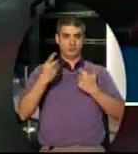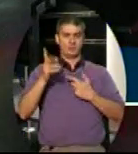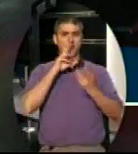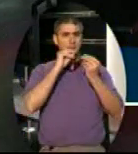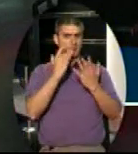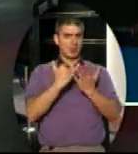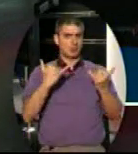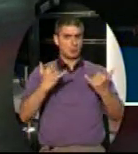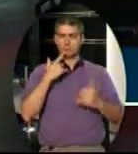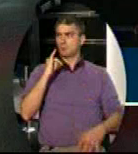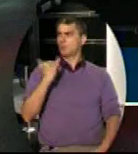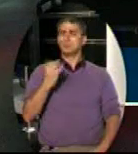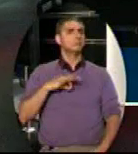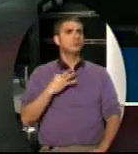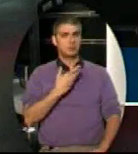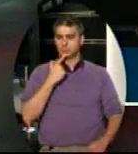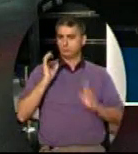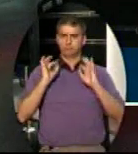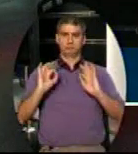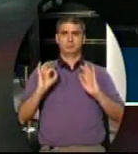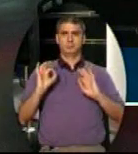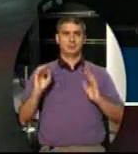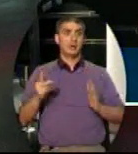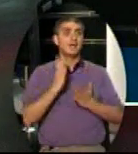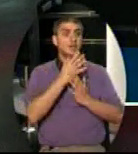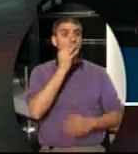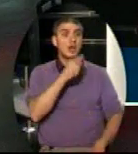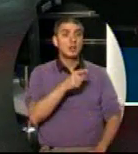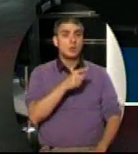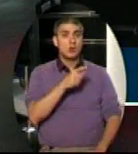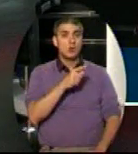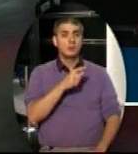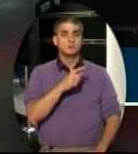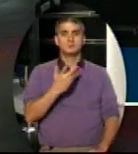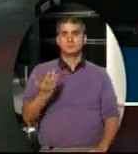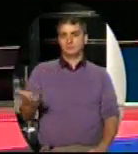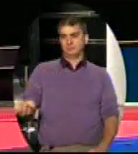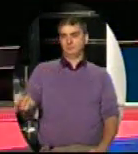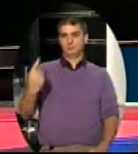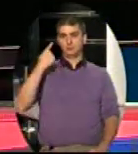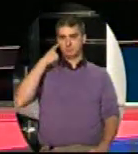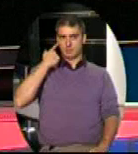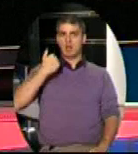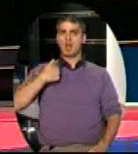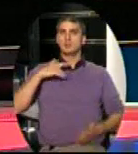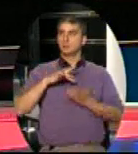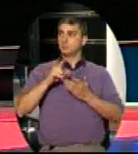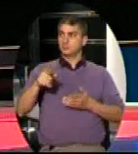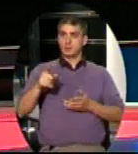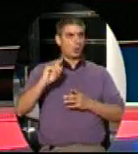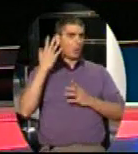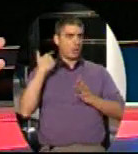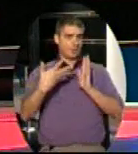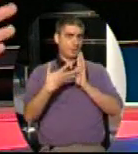דיברת איתו אגב? כן. מה שלמה? בסדר גמור. כן? שאלת אותו? תשמעי, אני יושב פה... לא